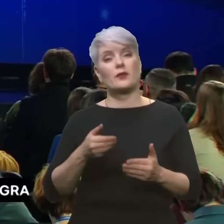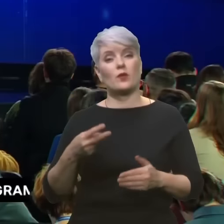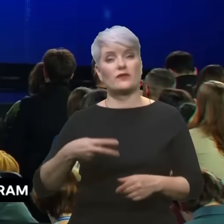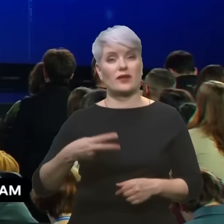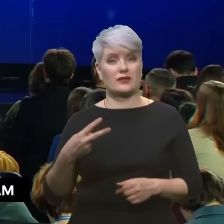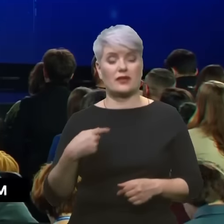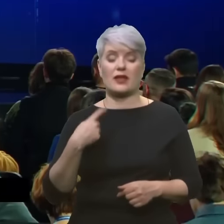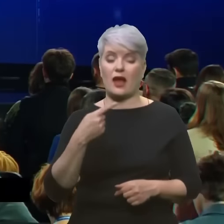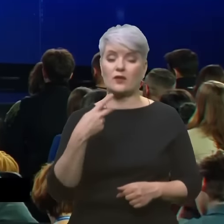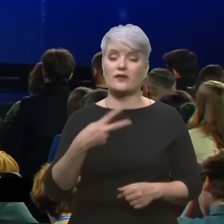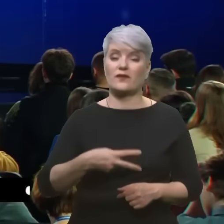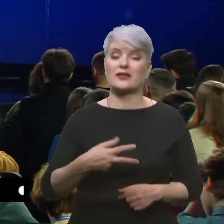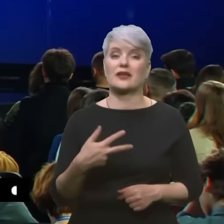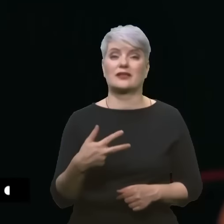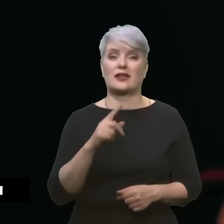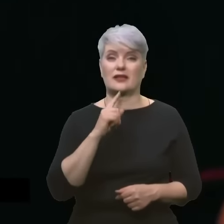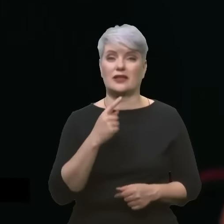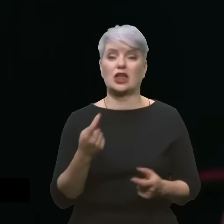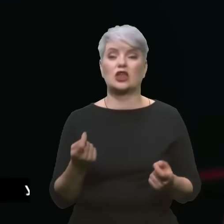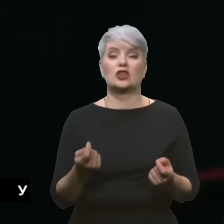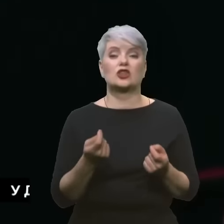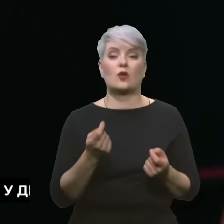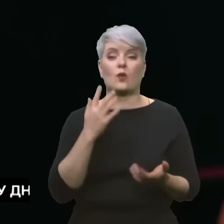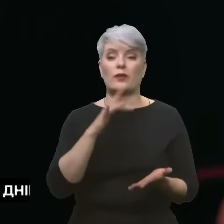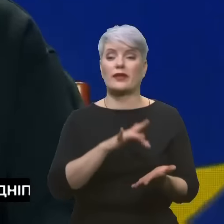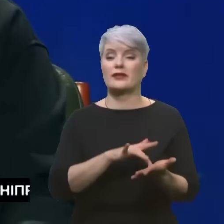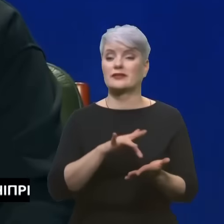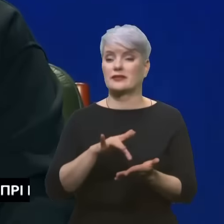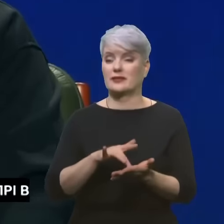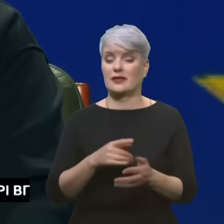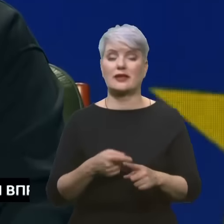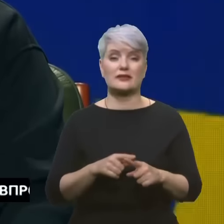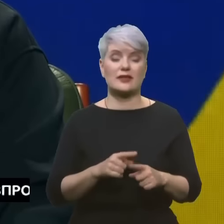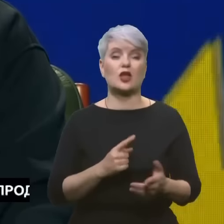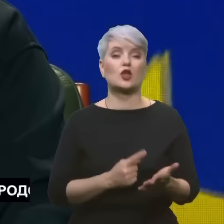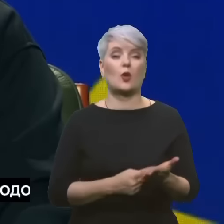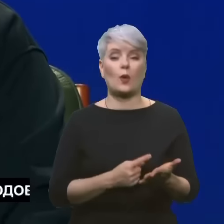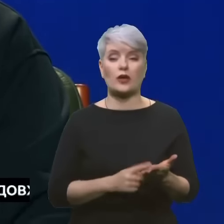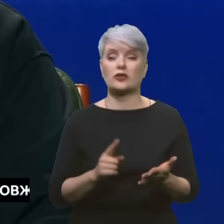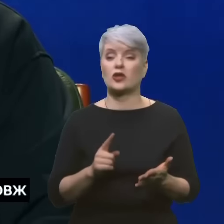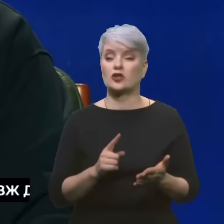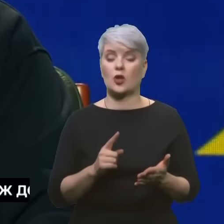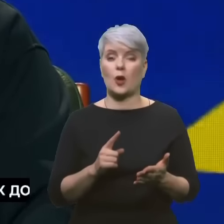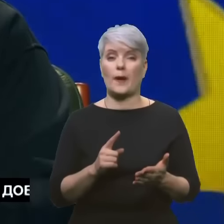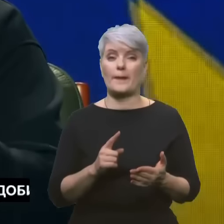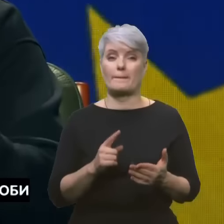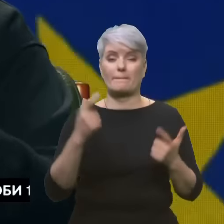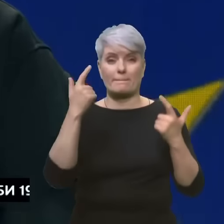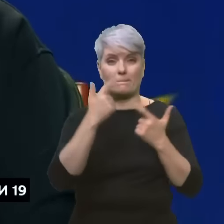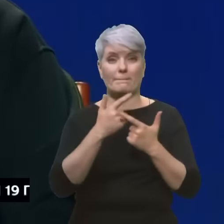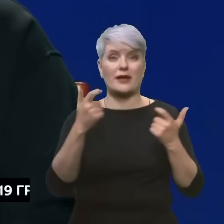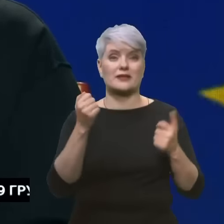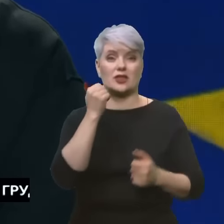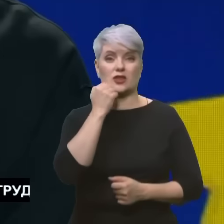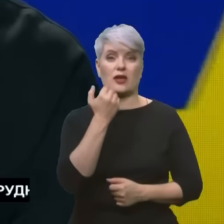я говорю про 23-й рік. Жодної з цих цілей. Це, до речі, і доказує той факт, що меседжі